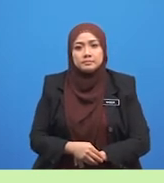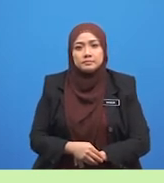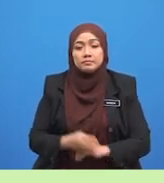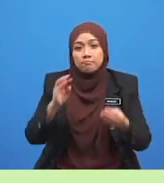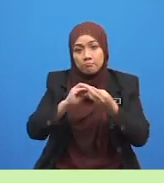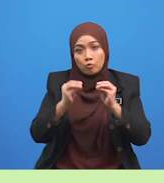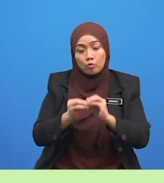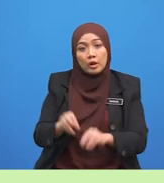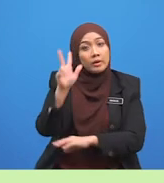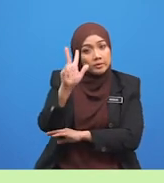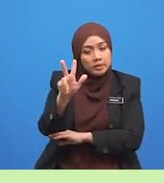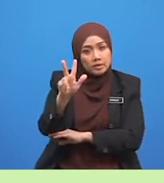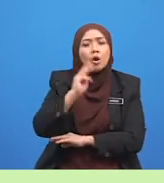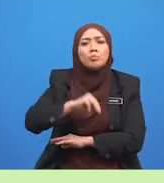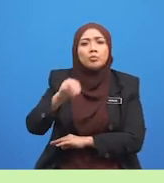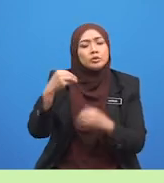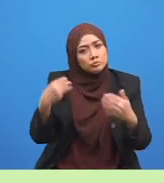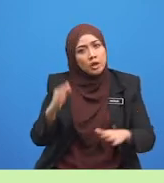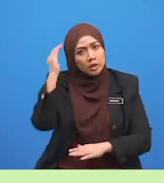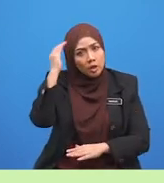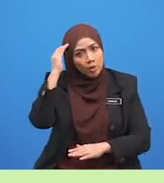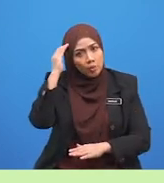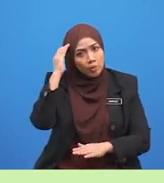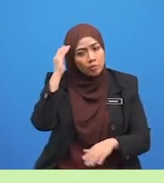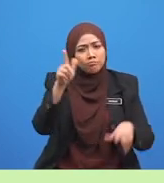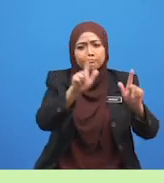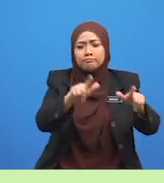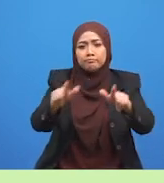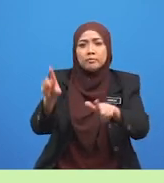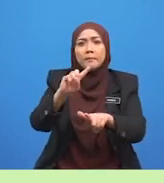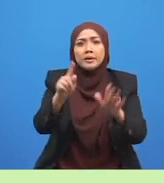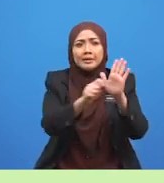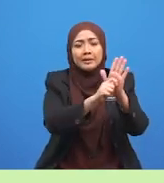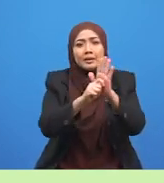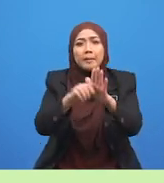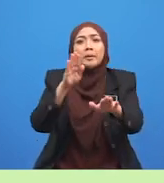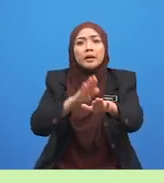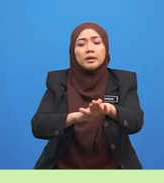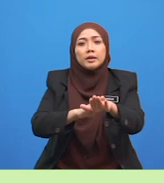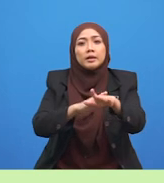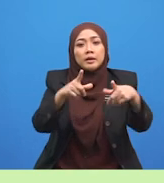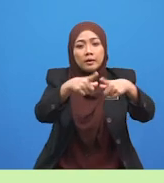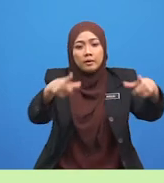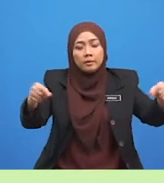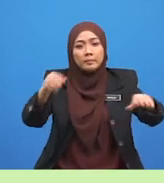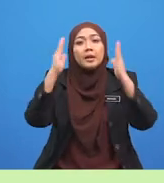Tidak lupa juga murid-murid telah dapat menanda lokasi sungai dan tasik pada peta Malaysia.